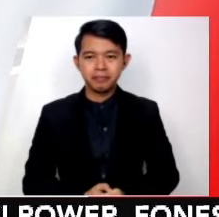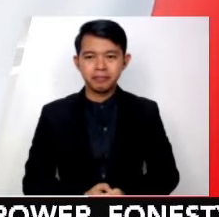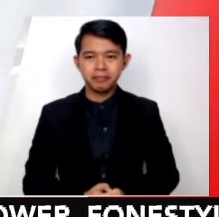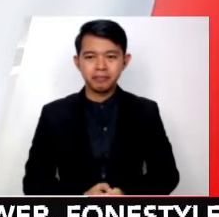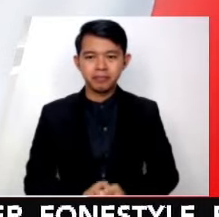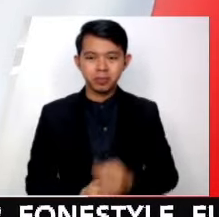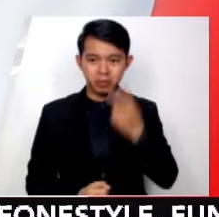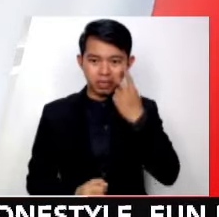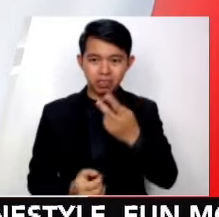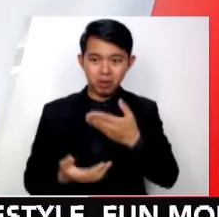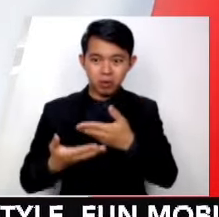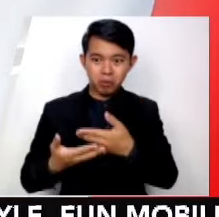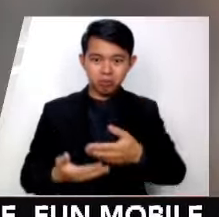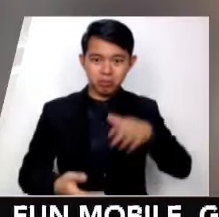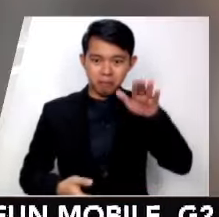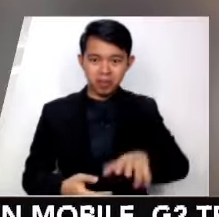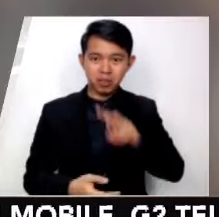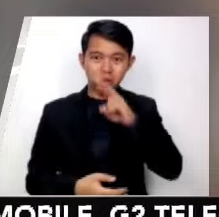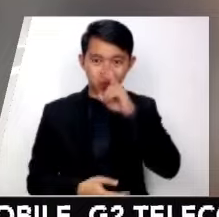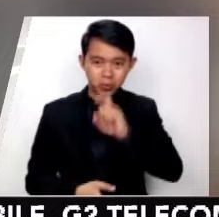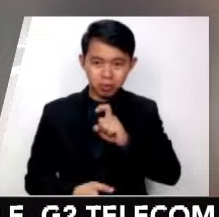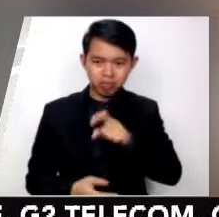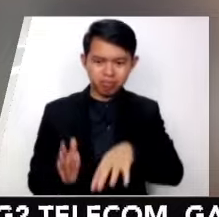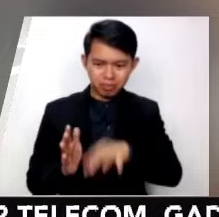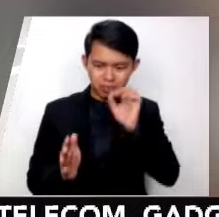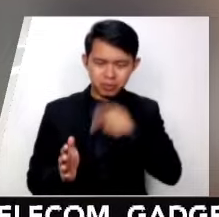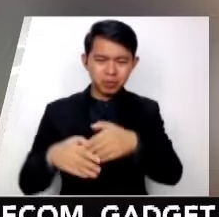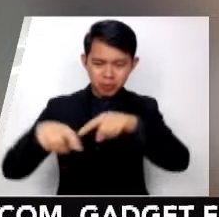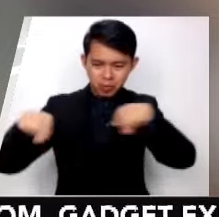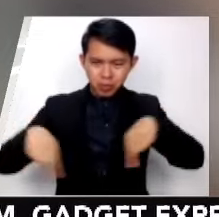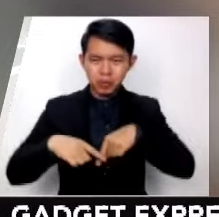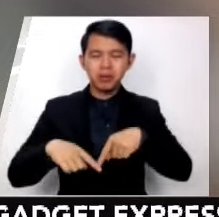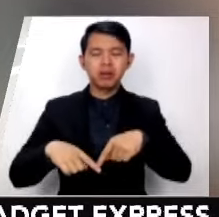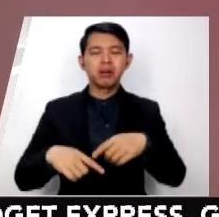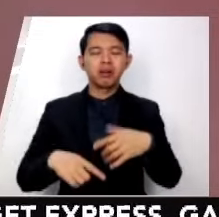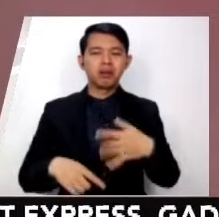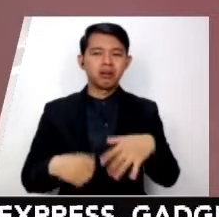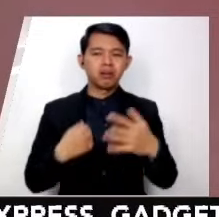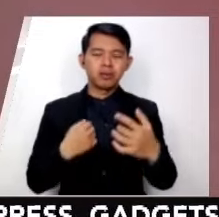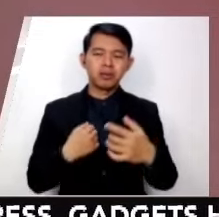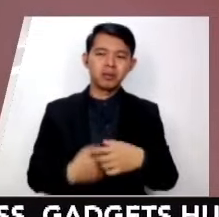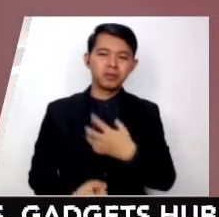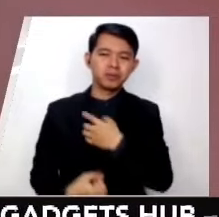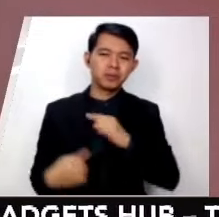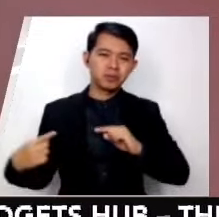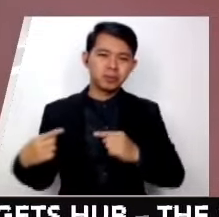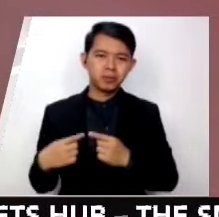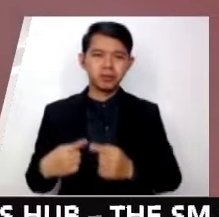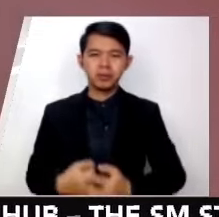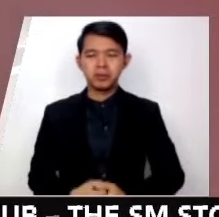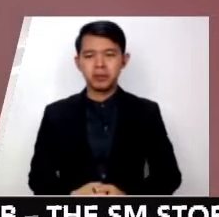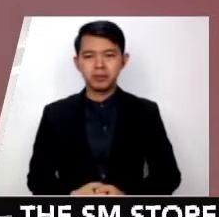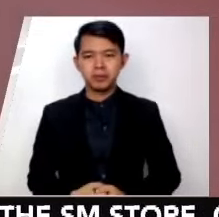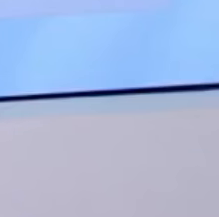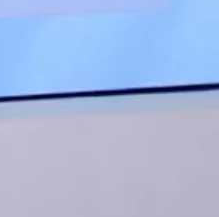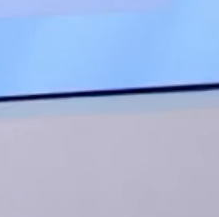ko sa mga comments ang bawo. Zen Kilantang Sasa ng GMA Regional TV, nagbabalita para sa GMA Integrated